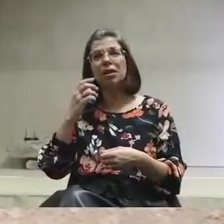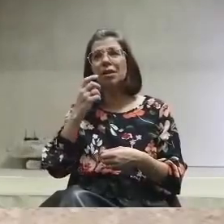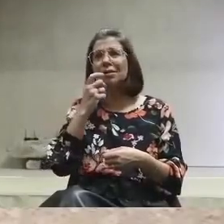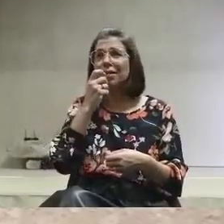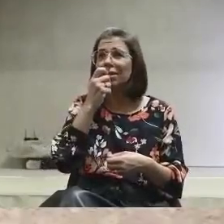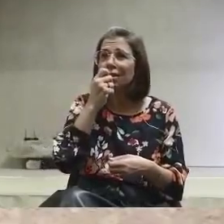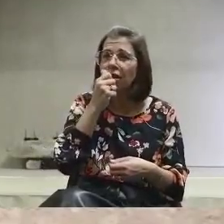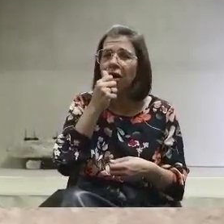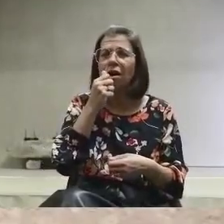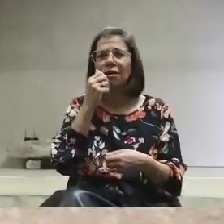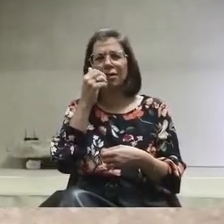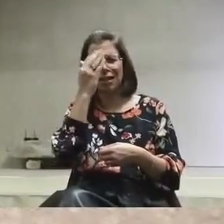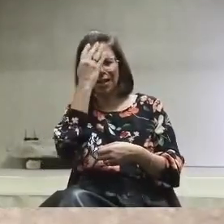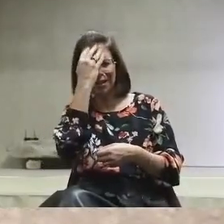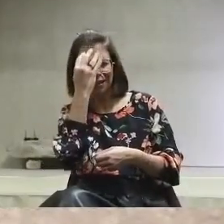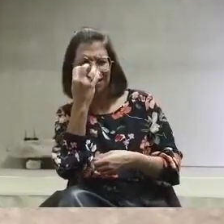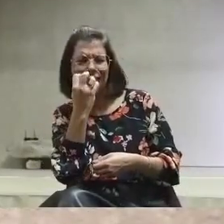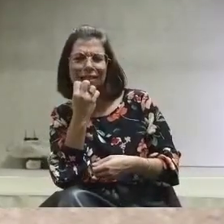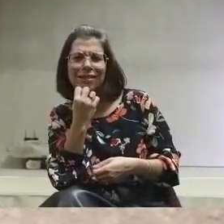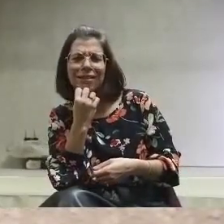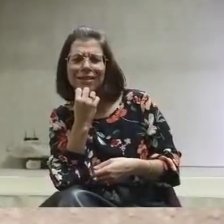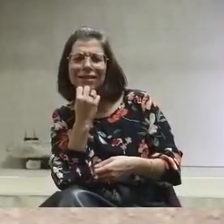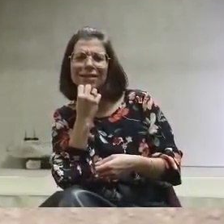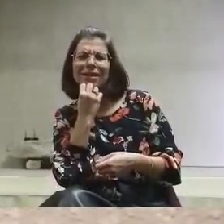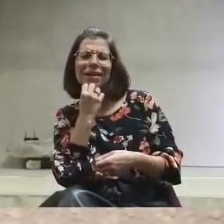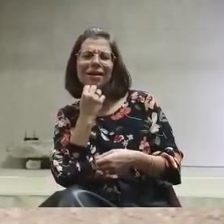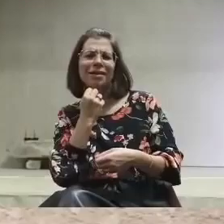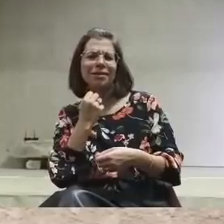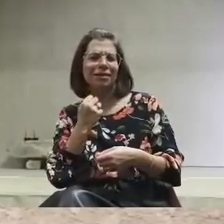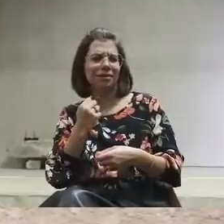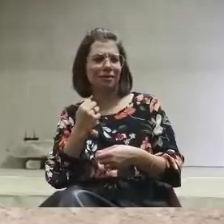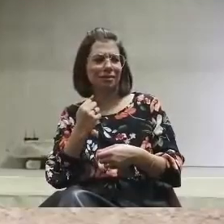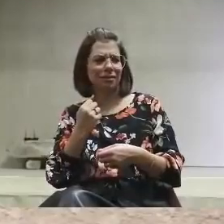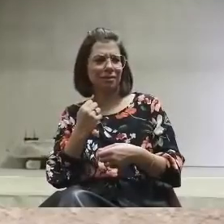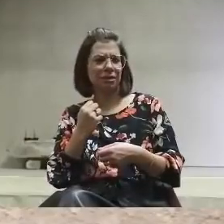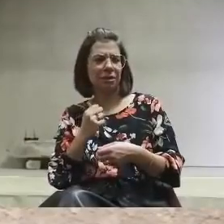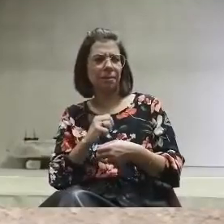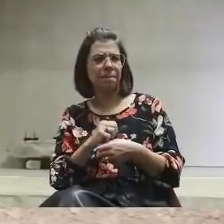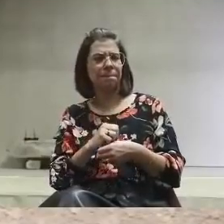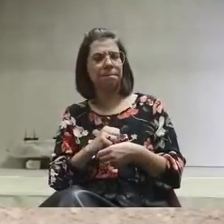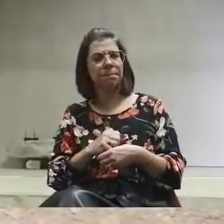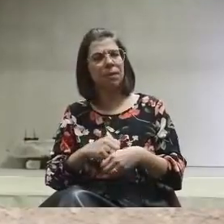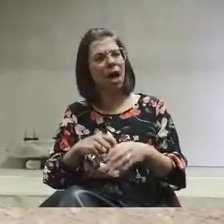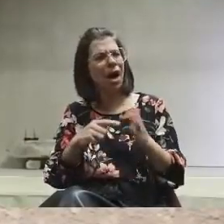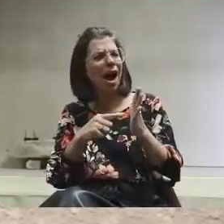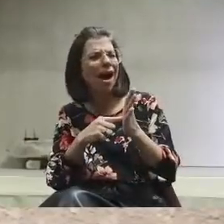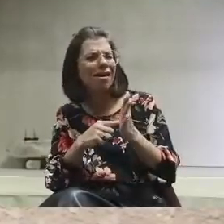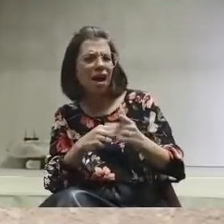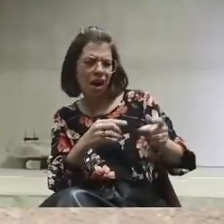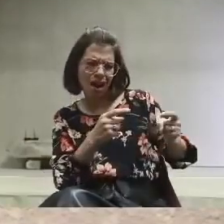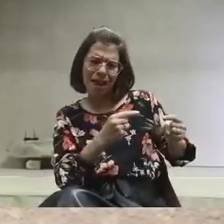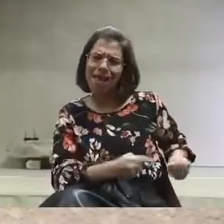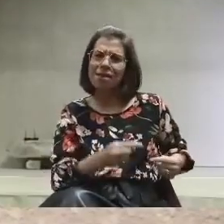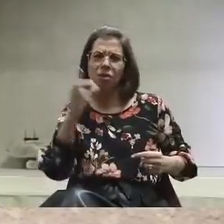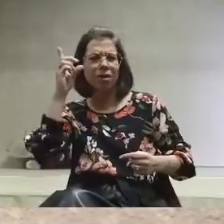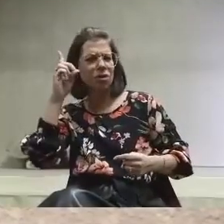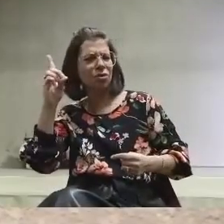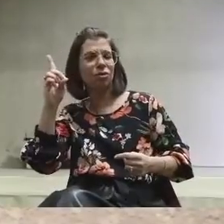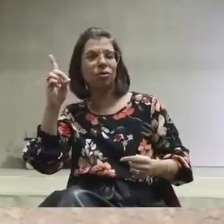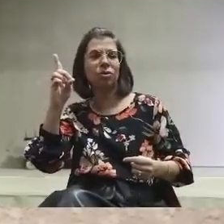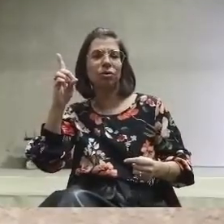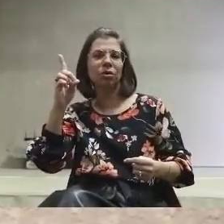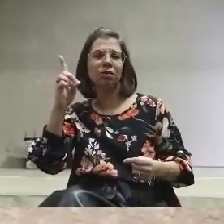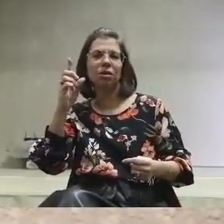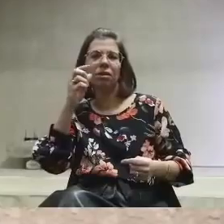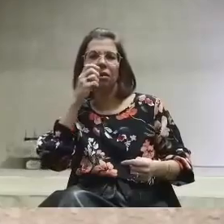qu'on soit malheureux. C'est pas étonnant qu'en étant ennemi de Dieu, on sent